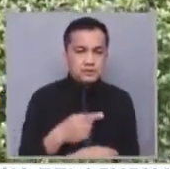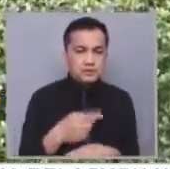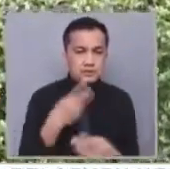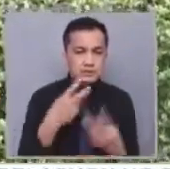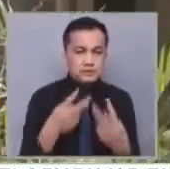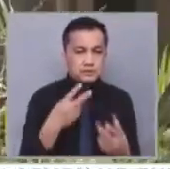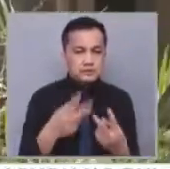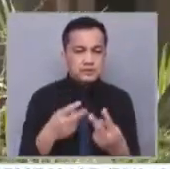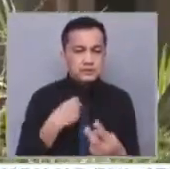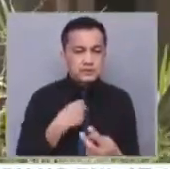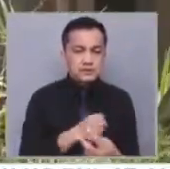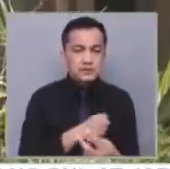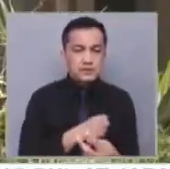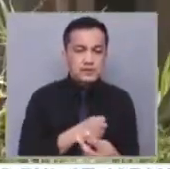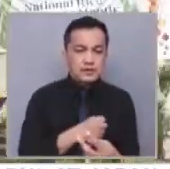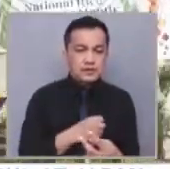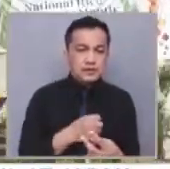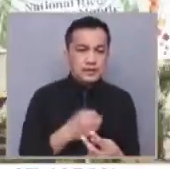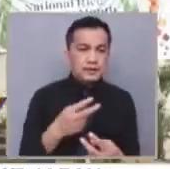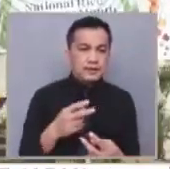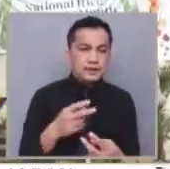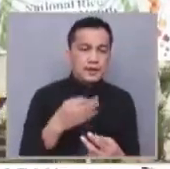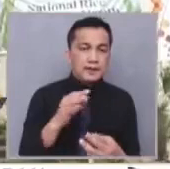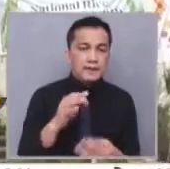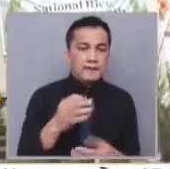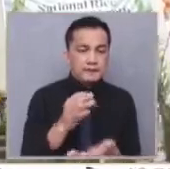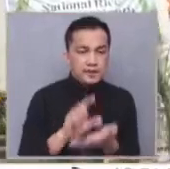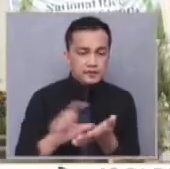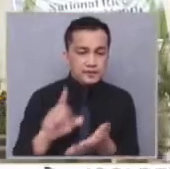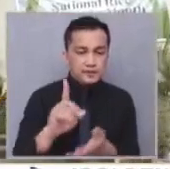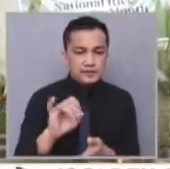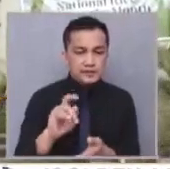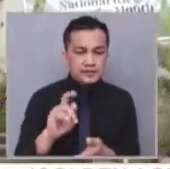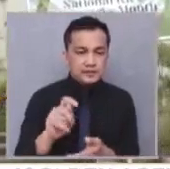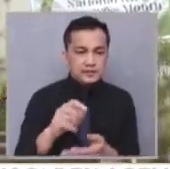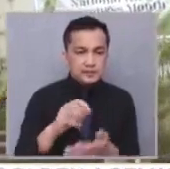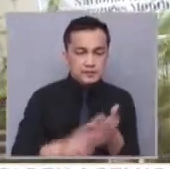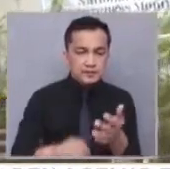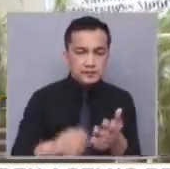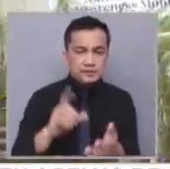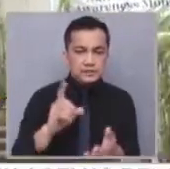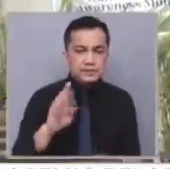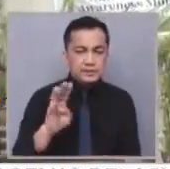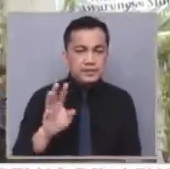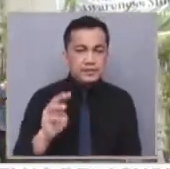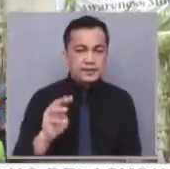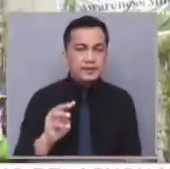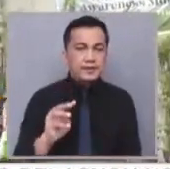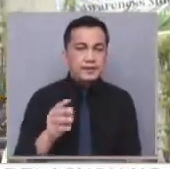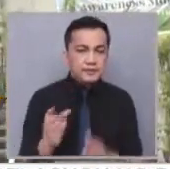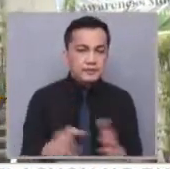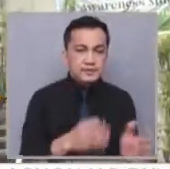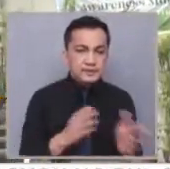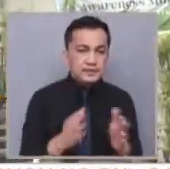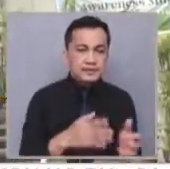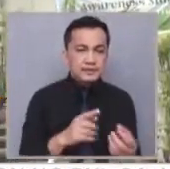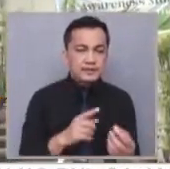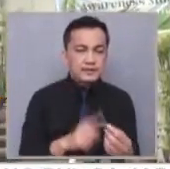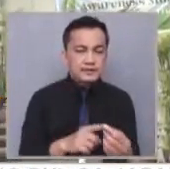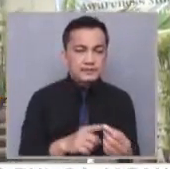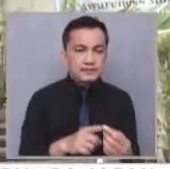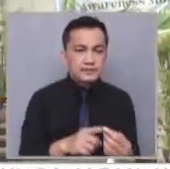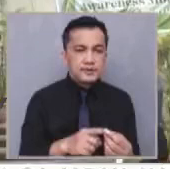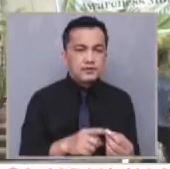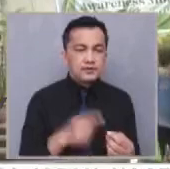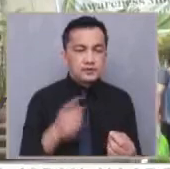pondo ng DICT na nabawasan naman sa DBM. Plano sana ng ahensya na pagtuunan ang